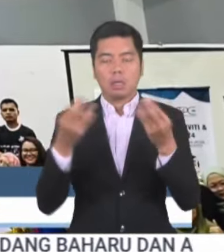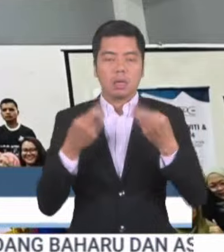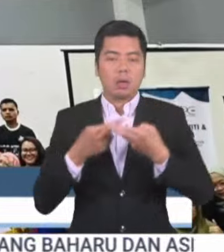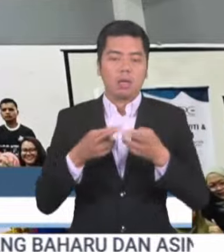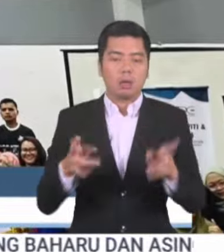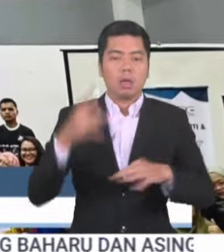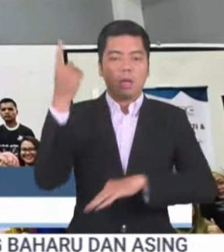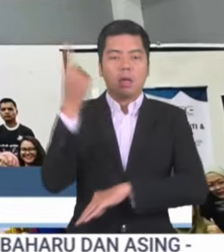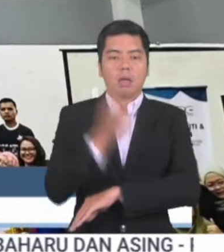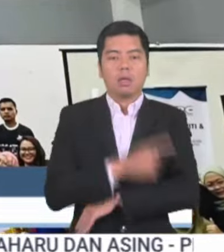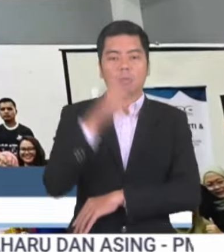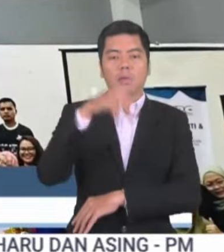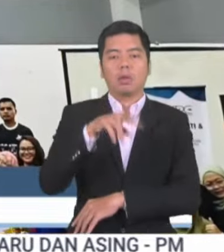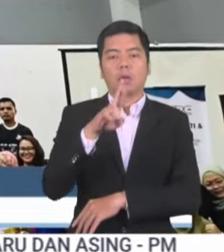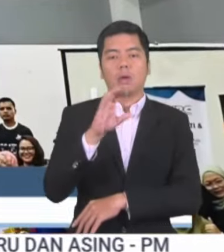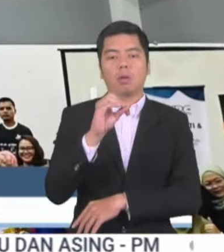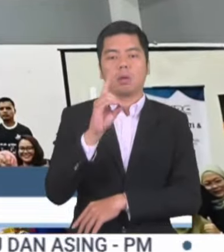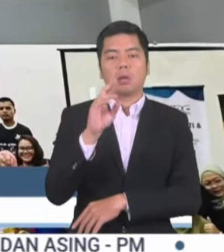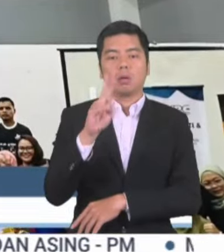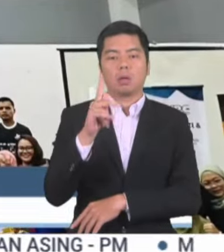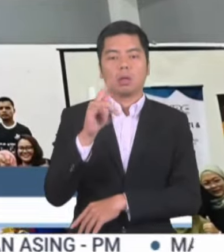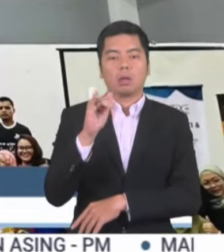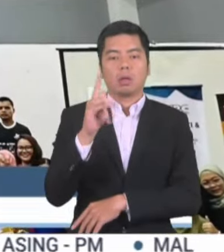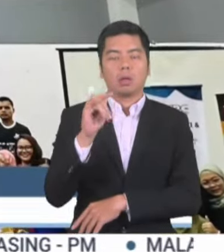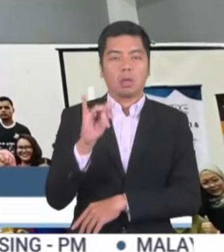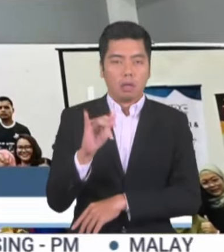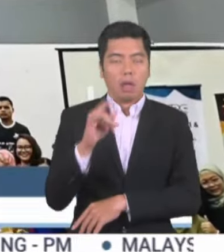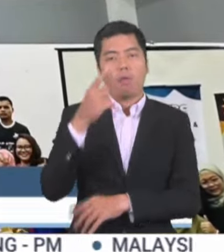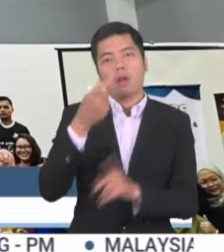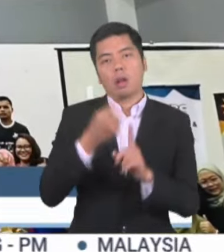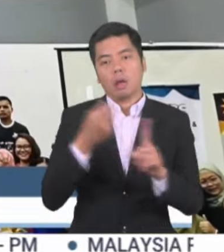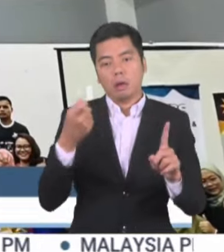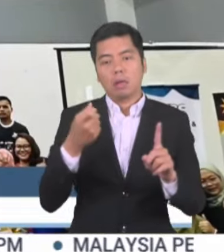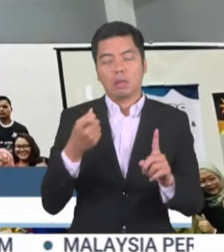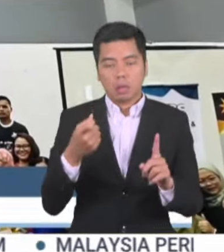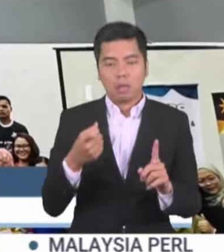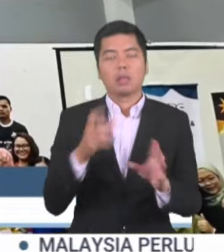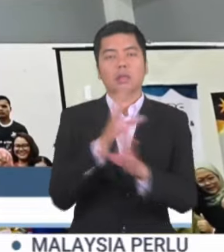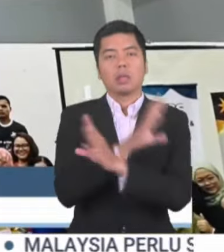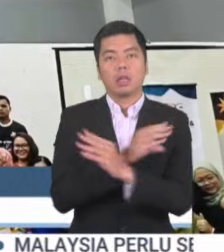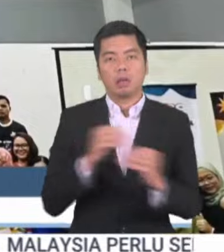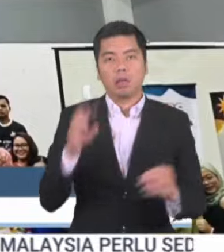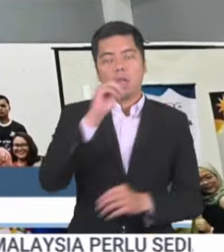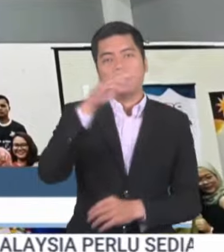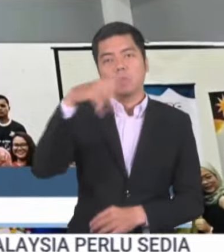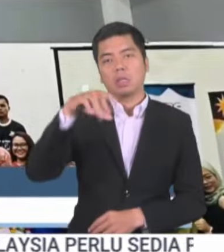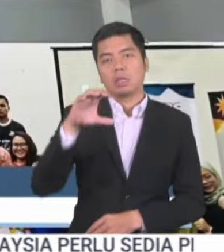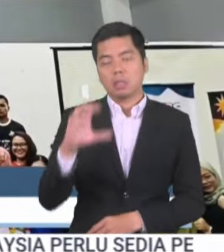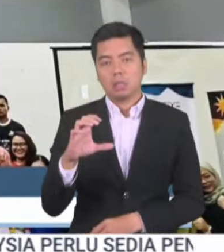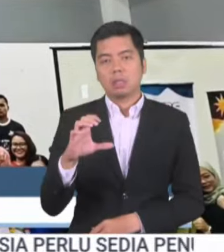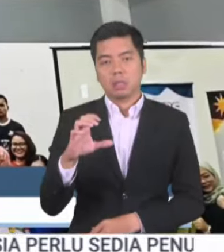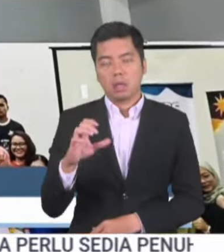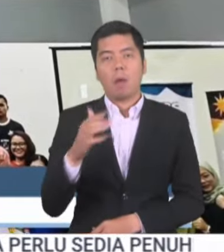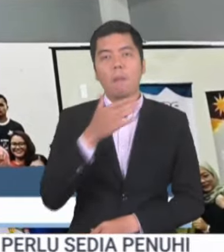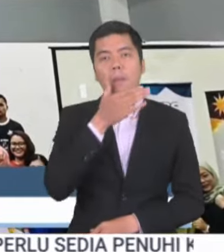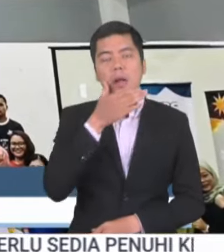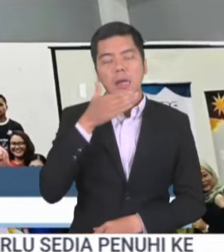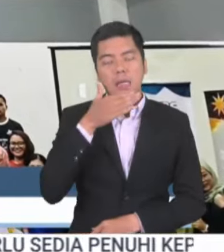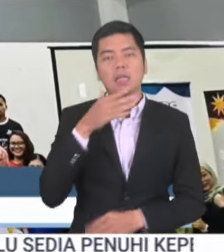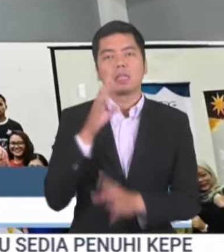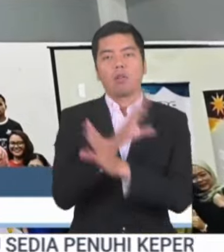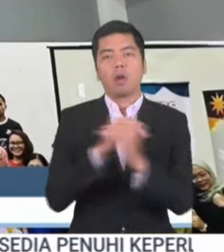Hari Produktiviti dan Inovasi 2024 Anjuran Perbadanan Produktiviti Malaysia MPC Wilayah Sarawak di